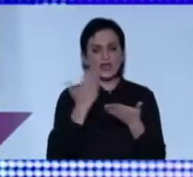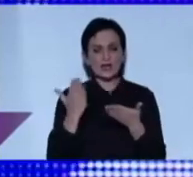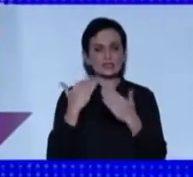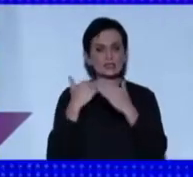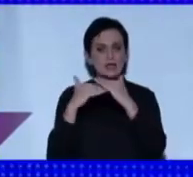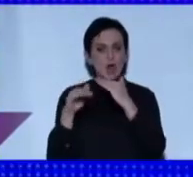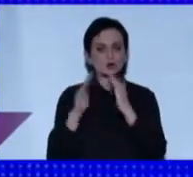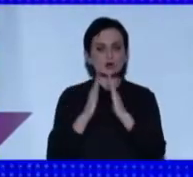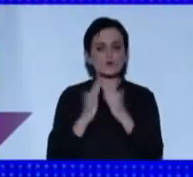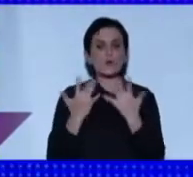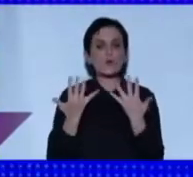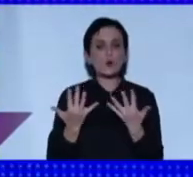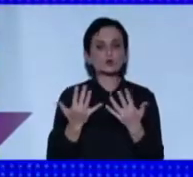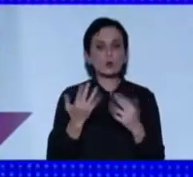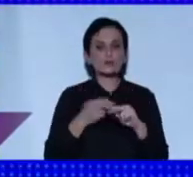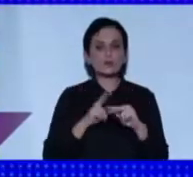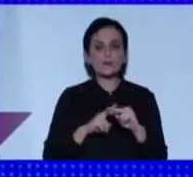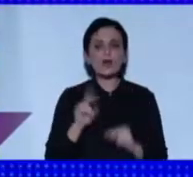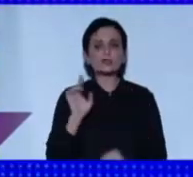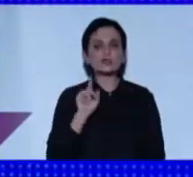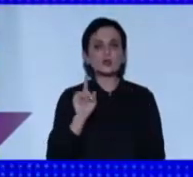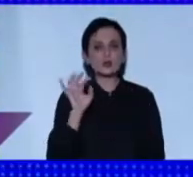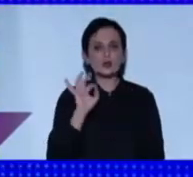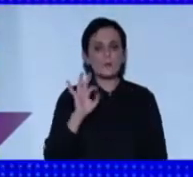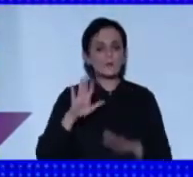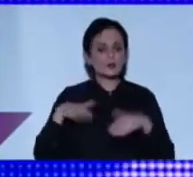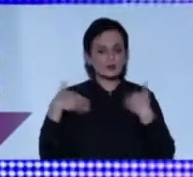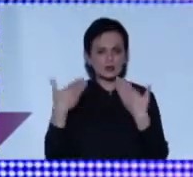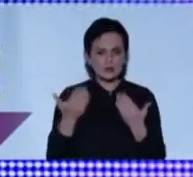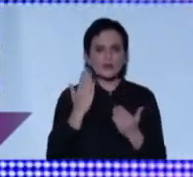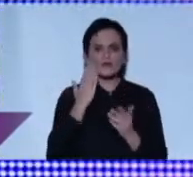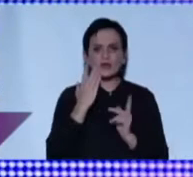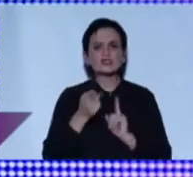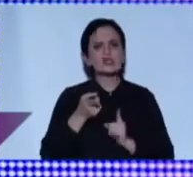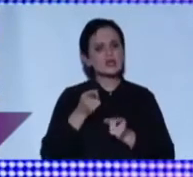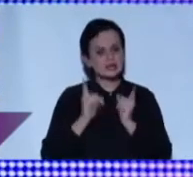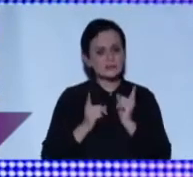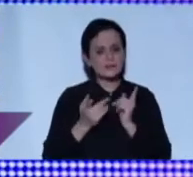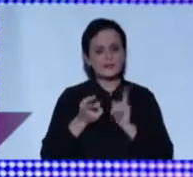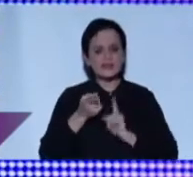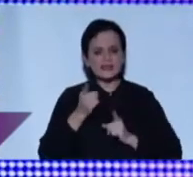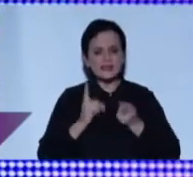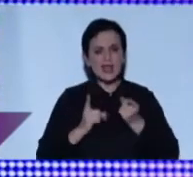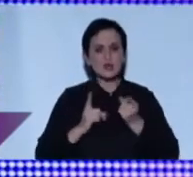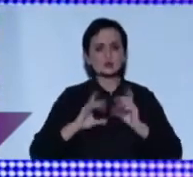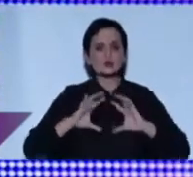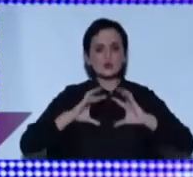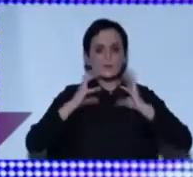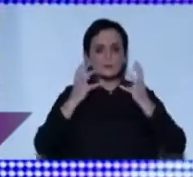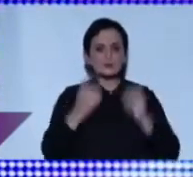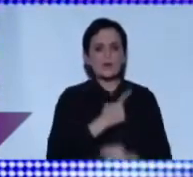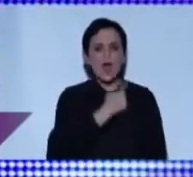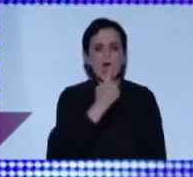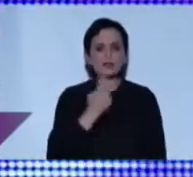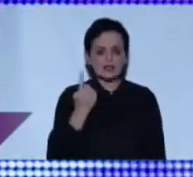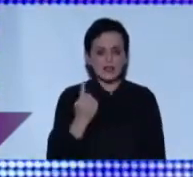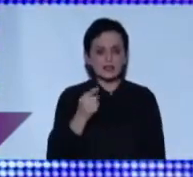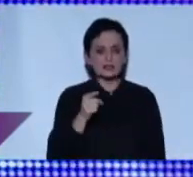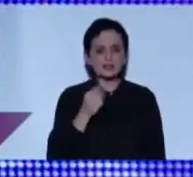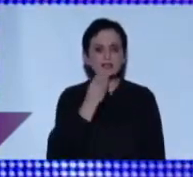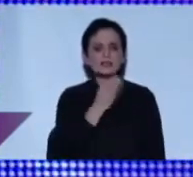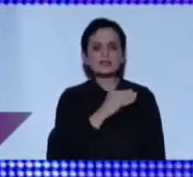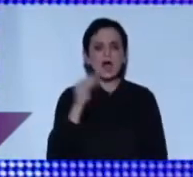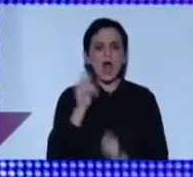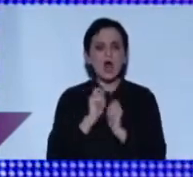მოთხოვნა იმაზე, რომ შევთავაზოთ რეალურად რეალურის მსოფლიოში საუკეთესო საგაზრდო სისტემა.